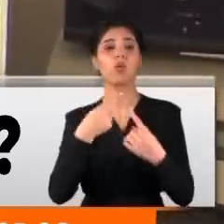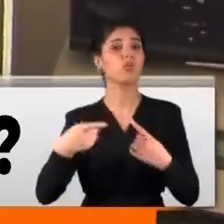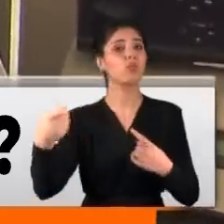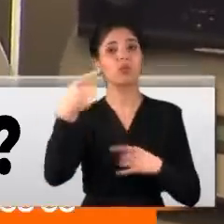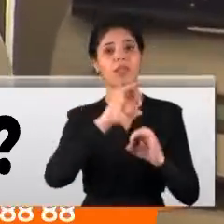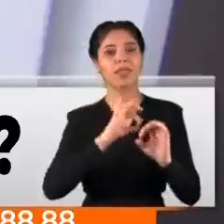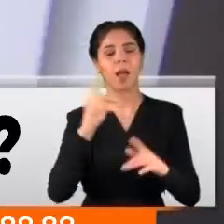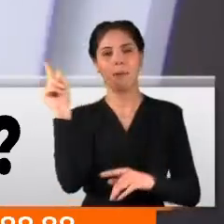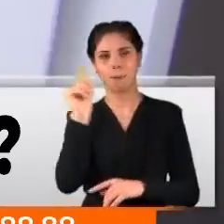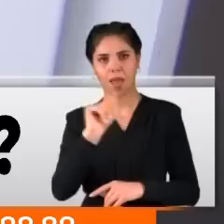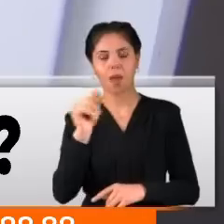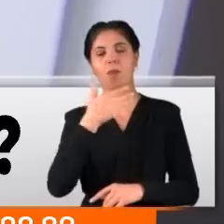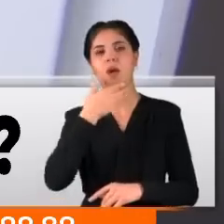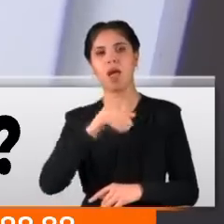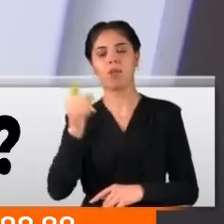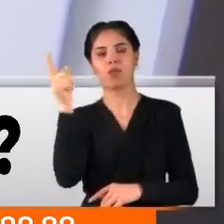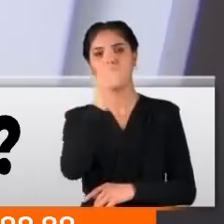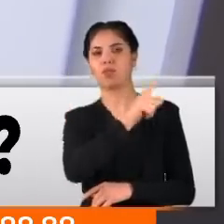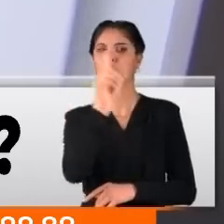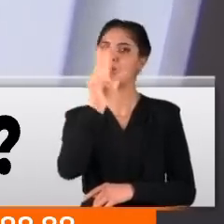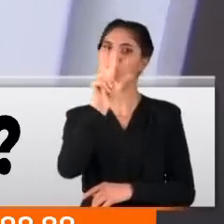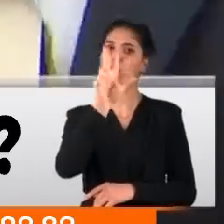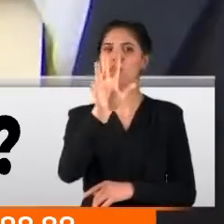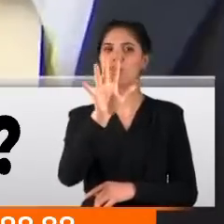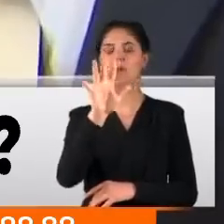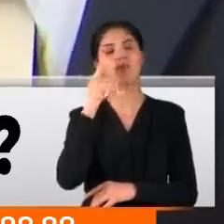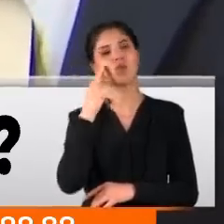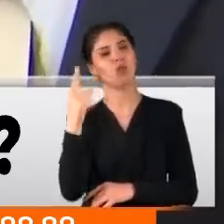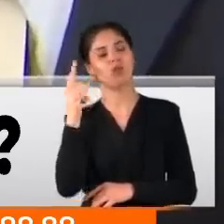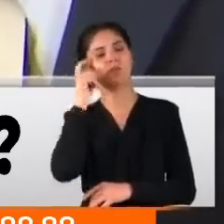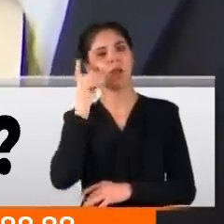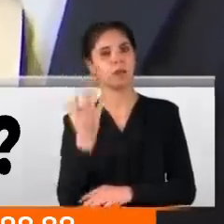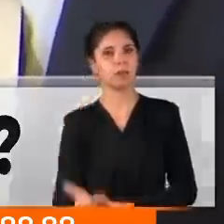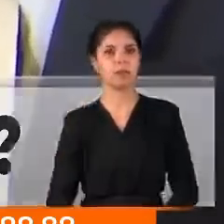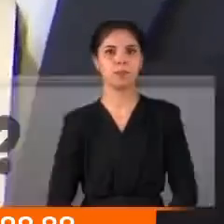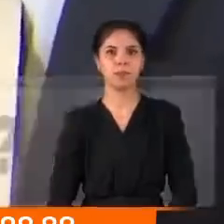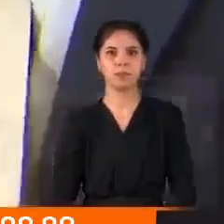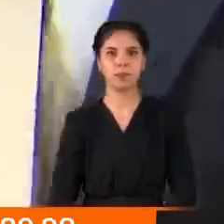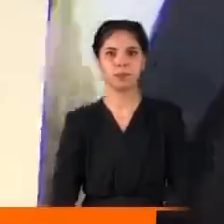rakamsa hem memura hem de emekliye %35'ler civarında bir artış yapılması.